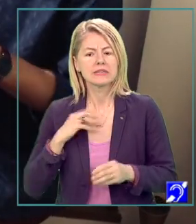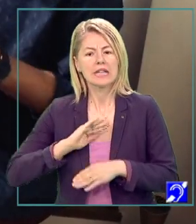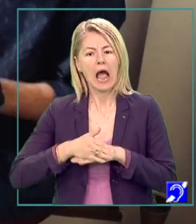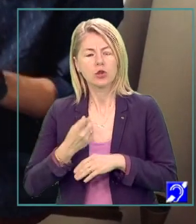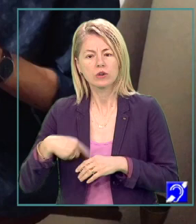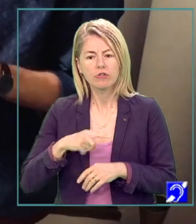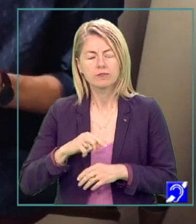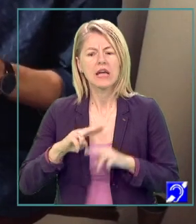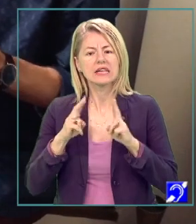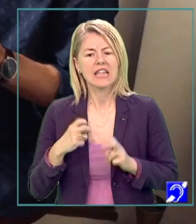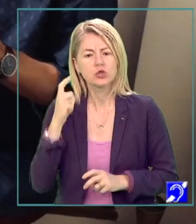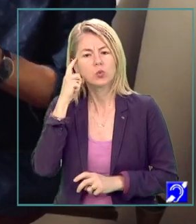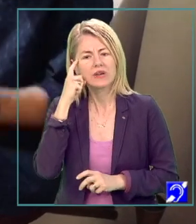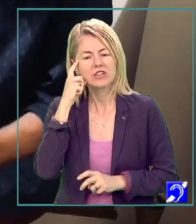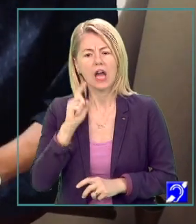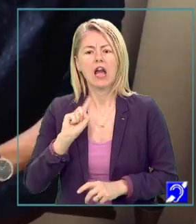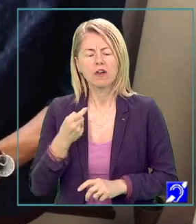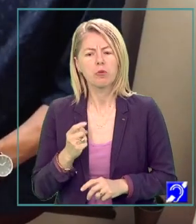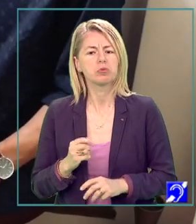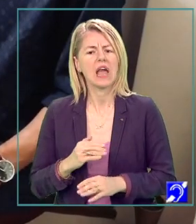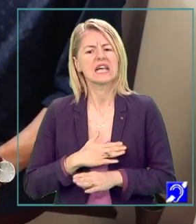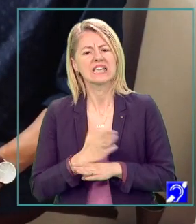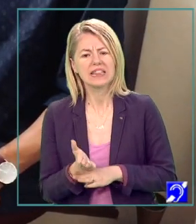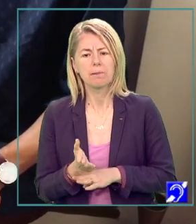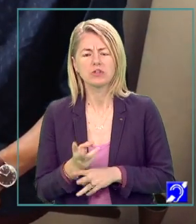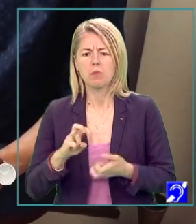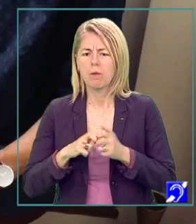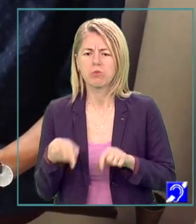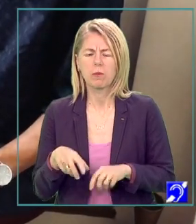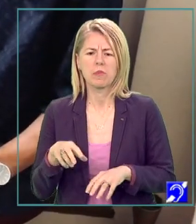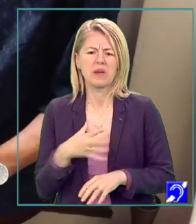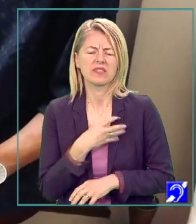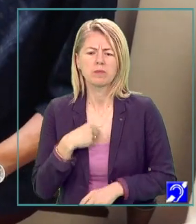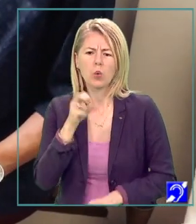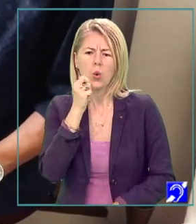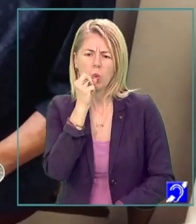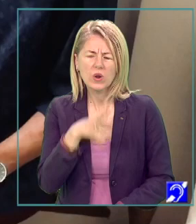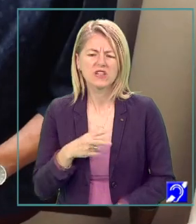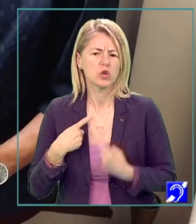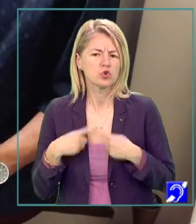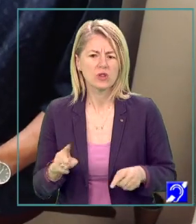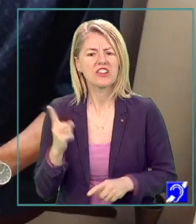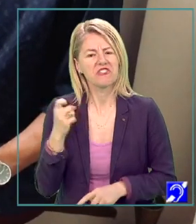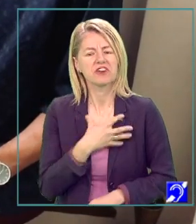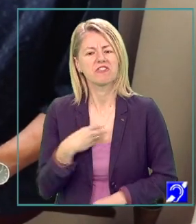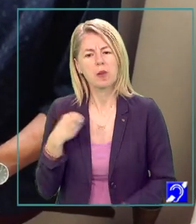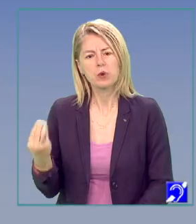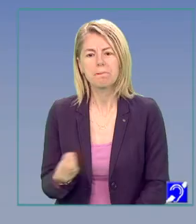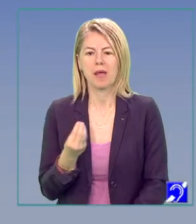și stați cu credința că vom depăși și aceste timpuri urâte, timpuri ciudate și că vor veni vremuri mai